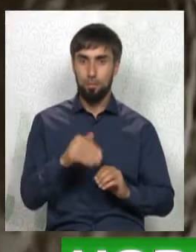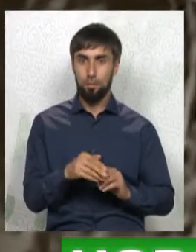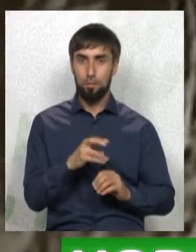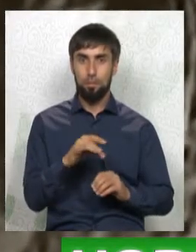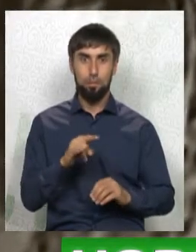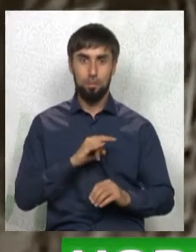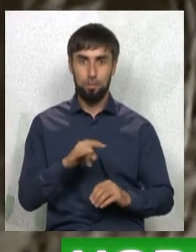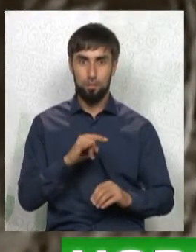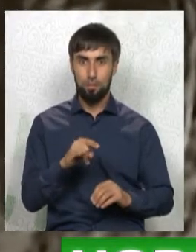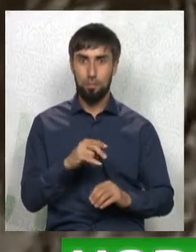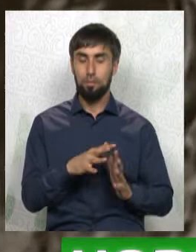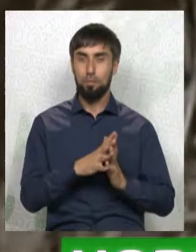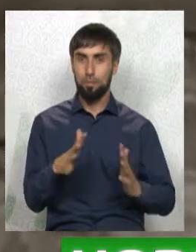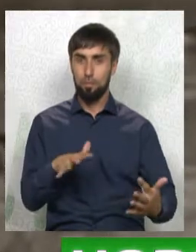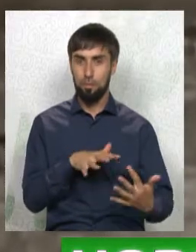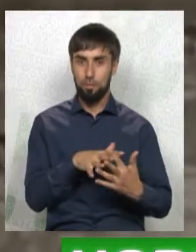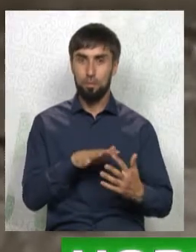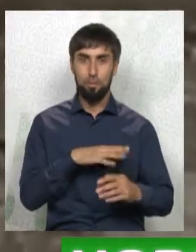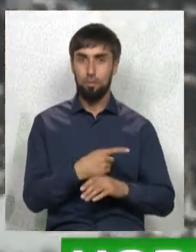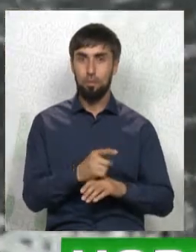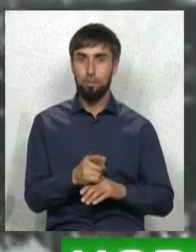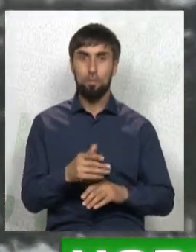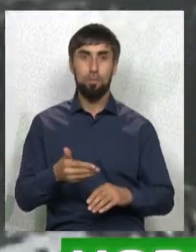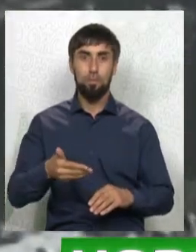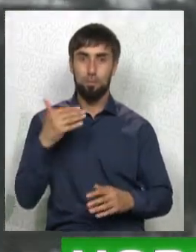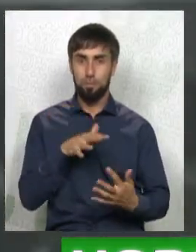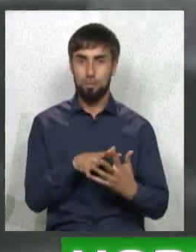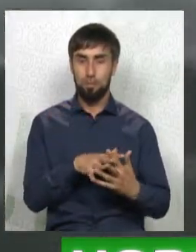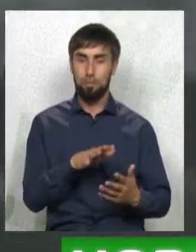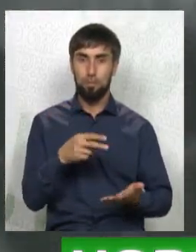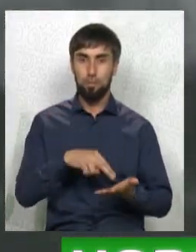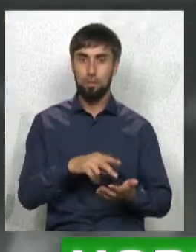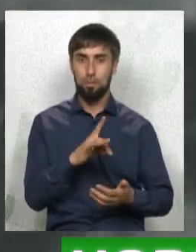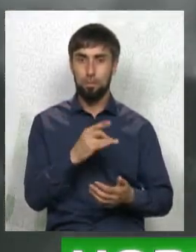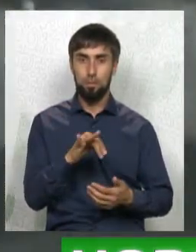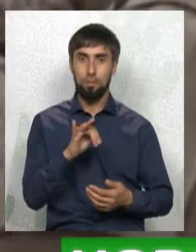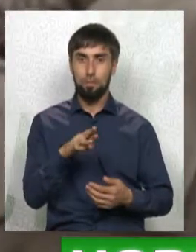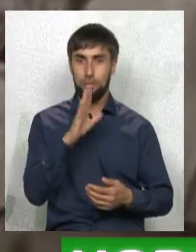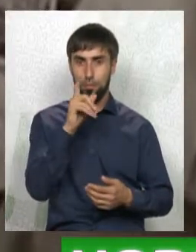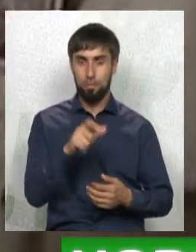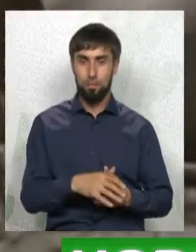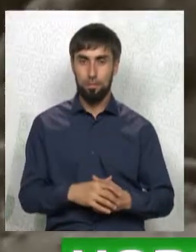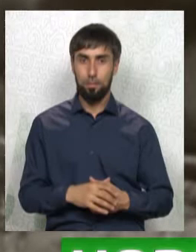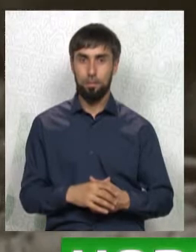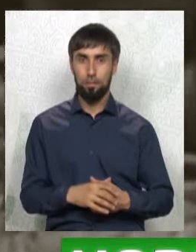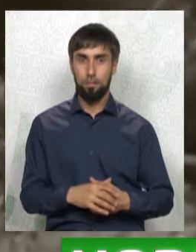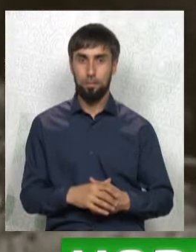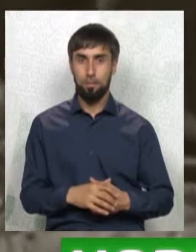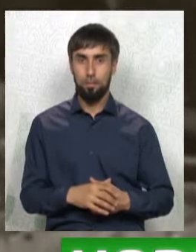боевых самолетов. Масштаб битвы побил рекорды предыдущих сражений и стал роковым для противника.